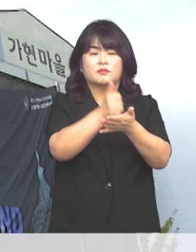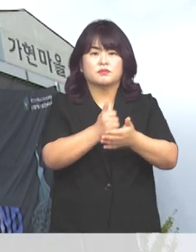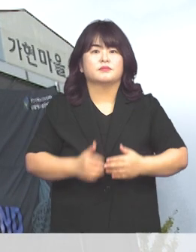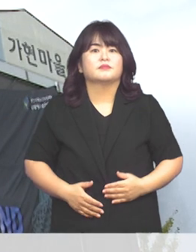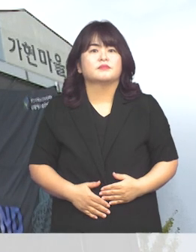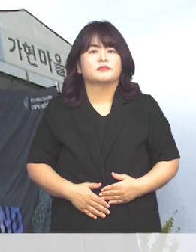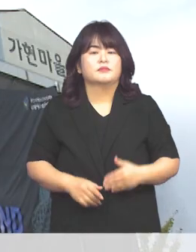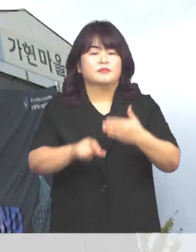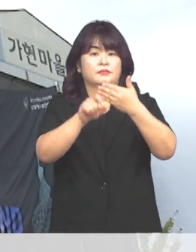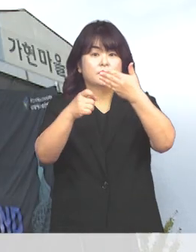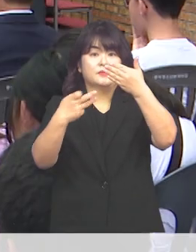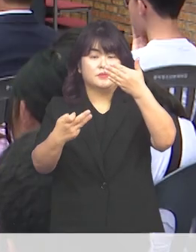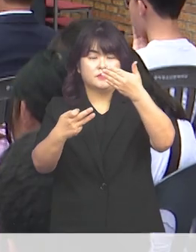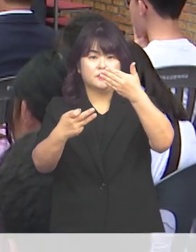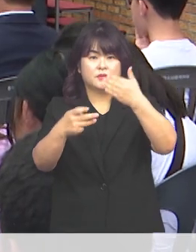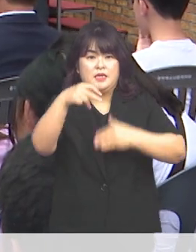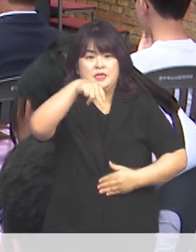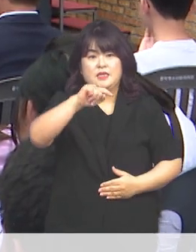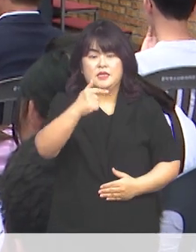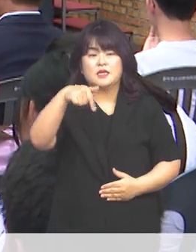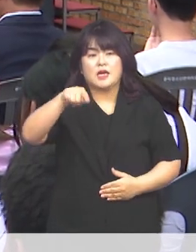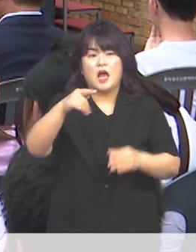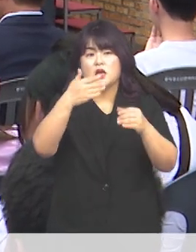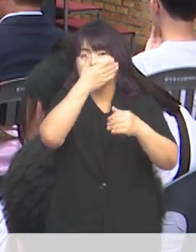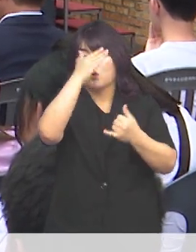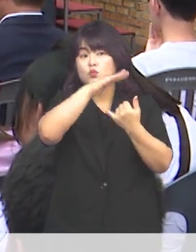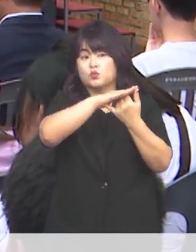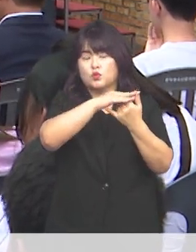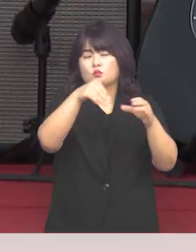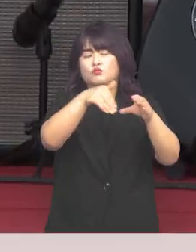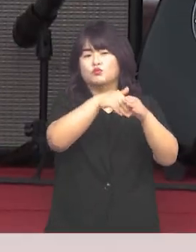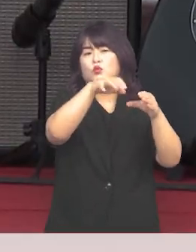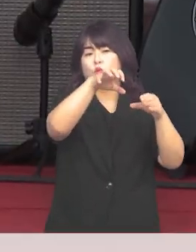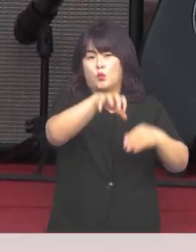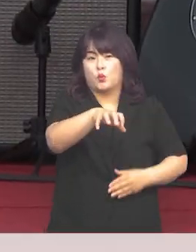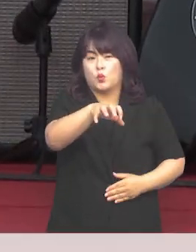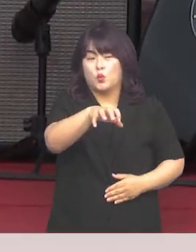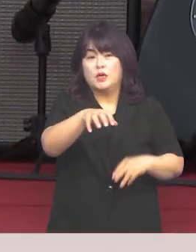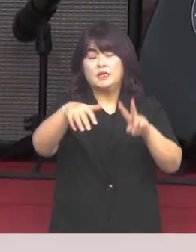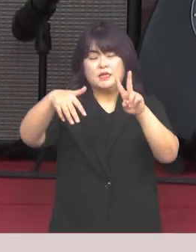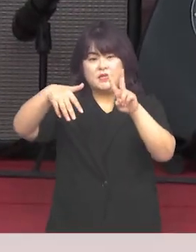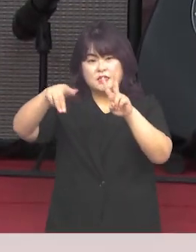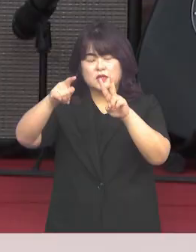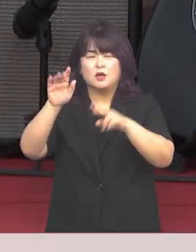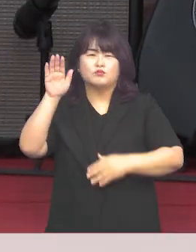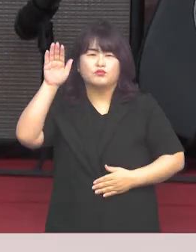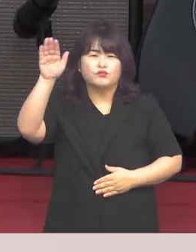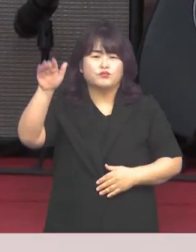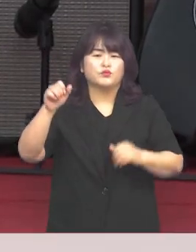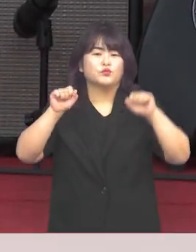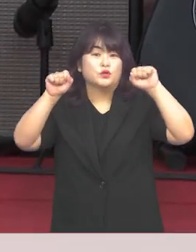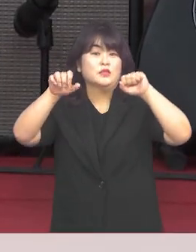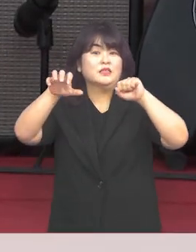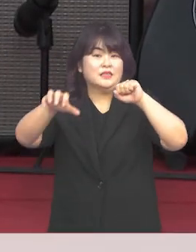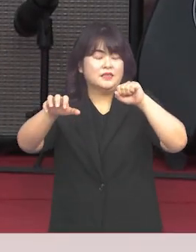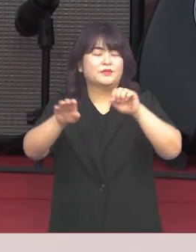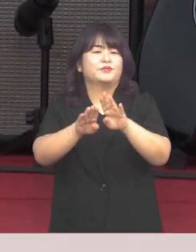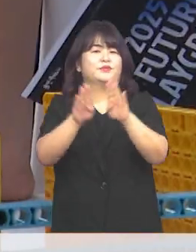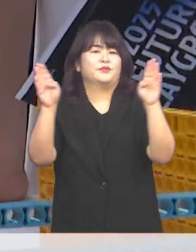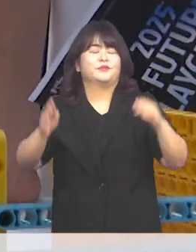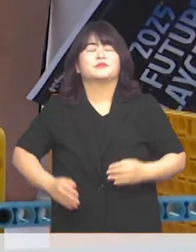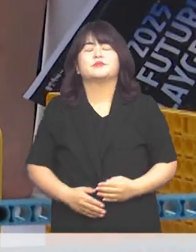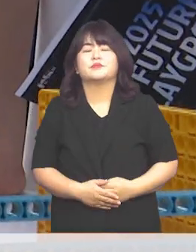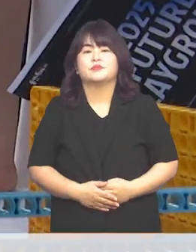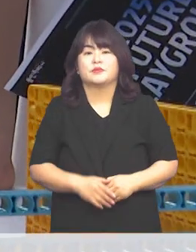이상일 용인특례시장은 지난 13일 신갈 청소년문화의집에서 열린 청소년축제 2025 퓨처 플레이그라운드에